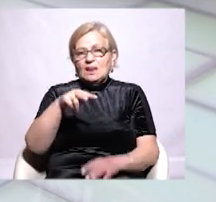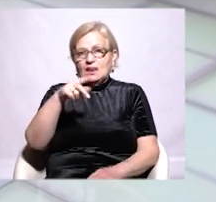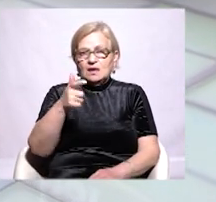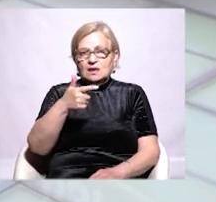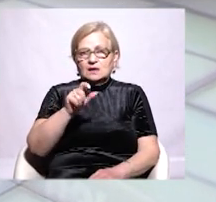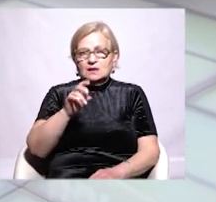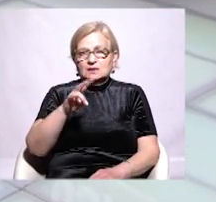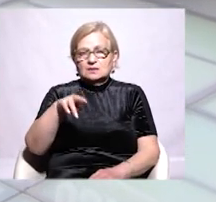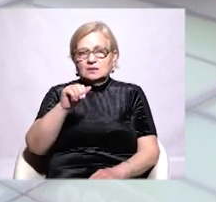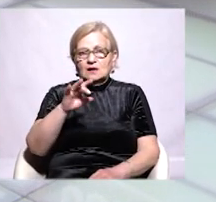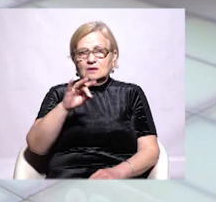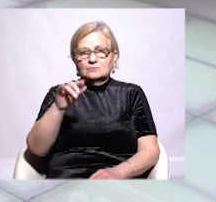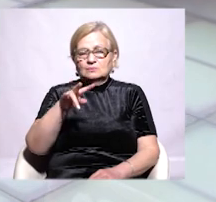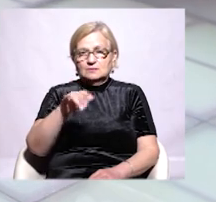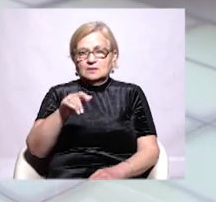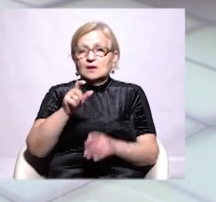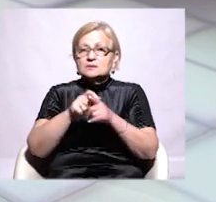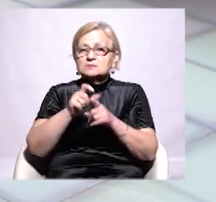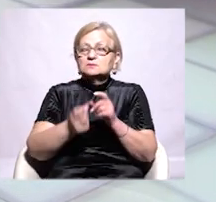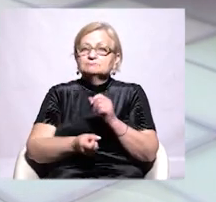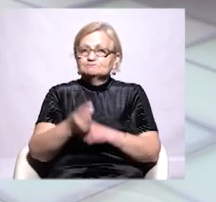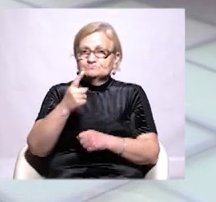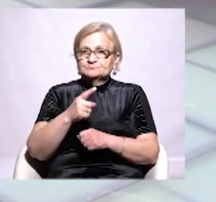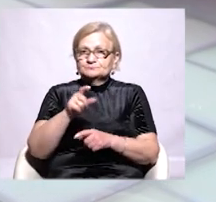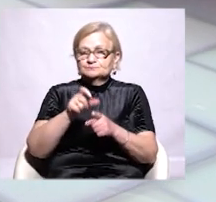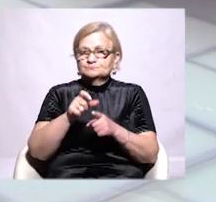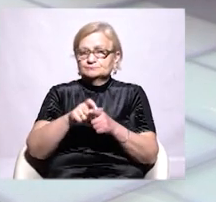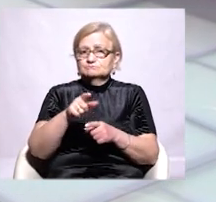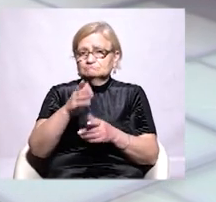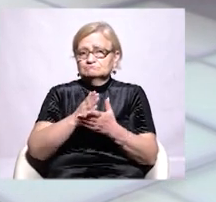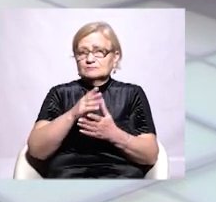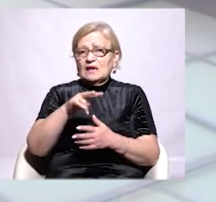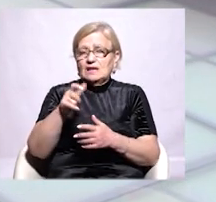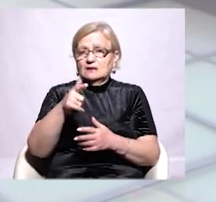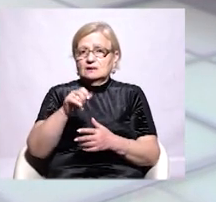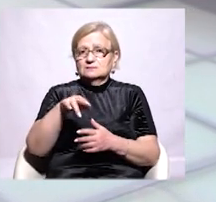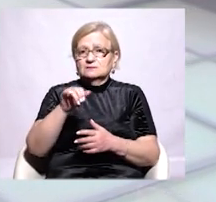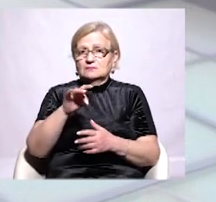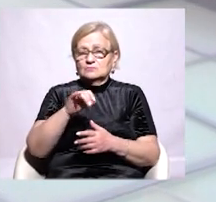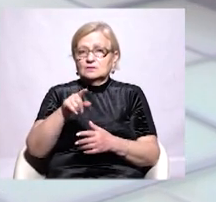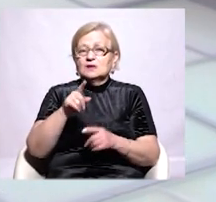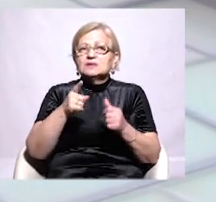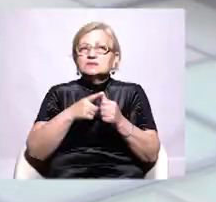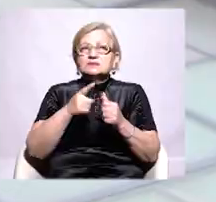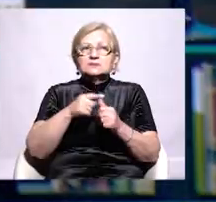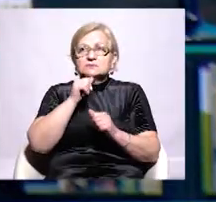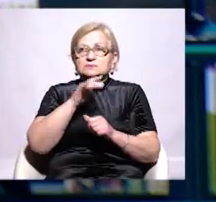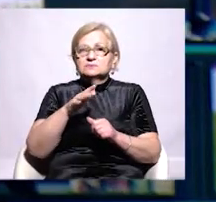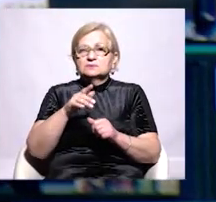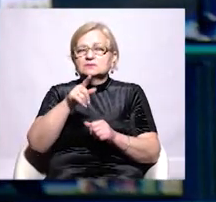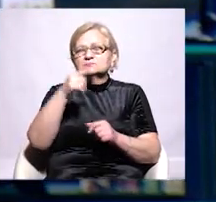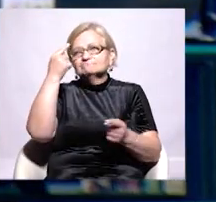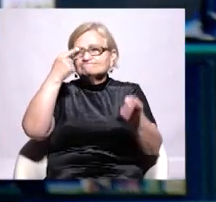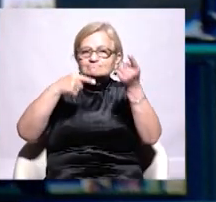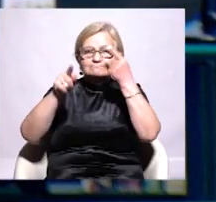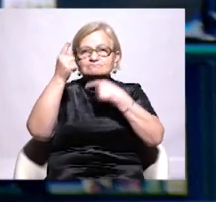romeli sitqidan tsarmodgeba igi. Te ak tkuen metqit rom legendaruli es nishnavs iset sportsmens romelits fantastikuri